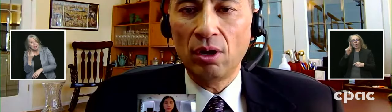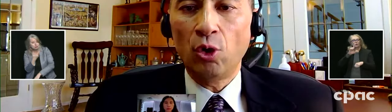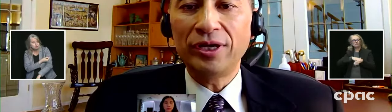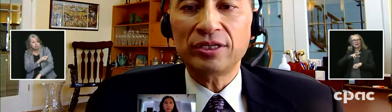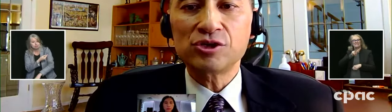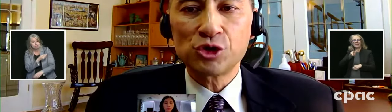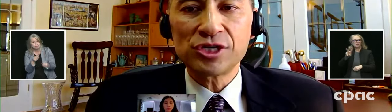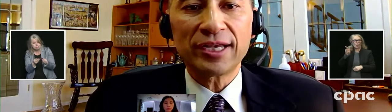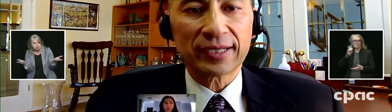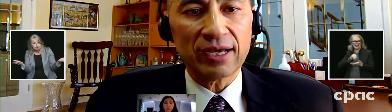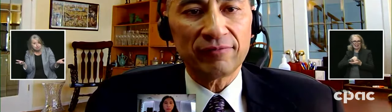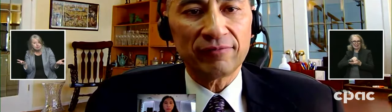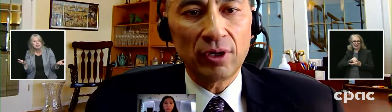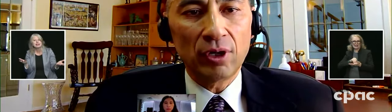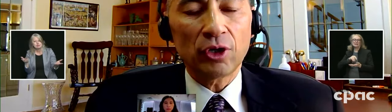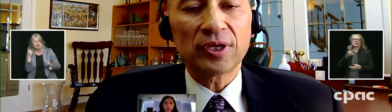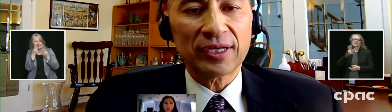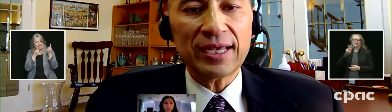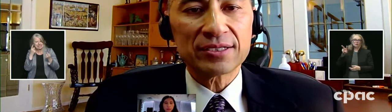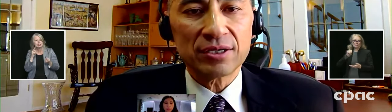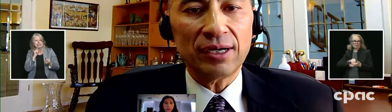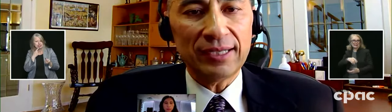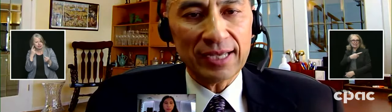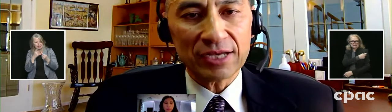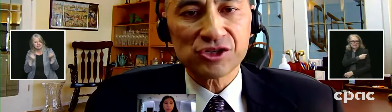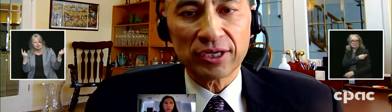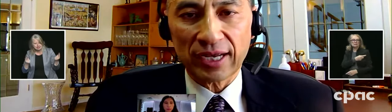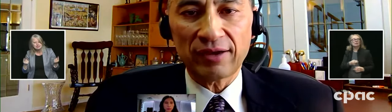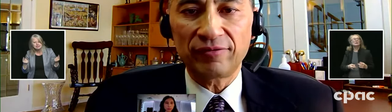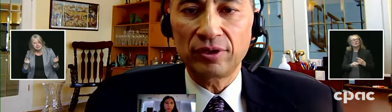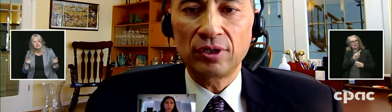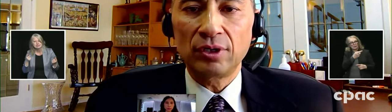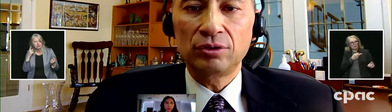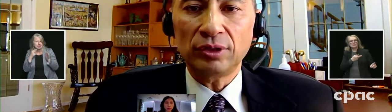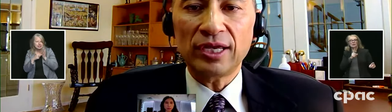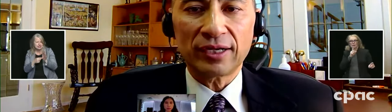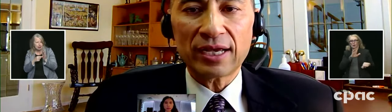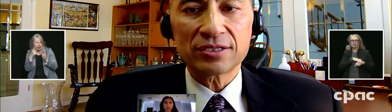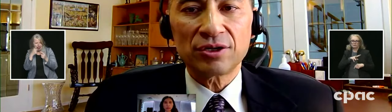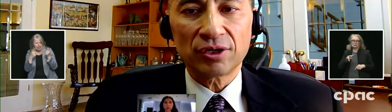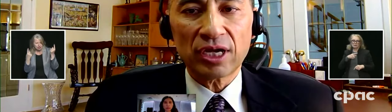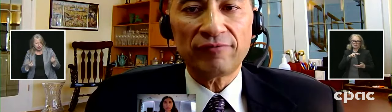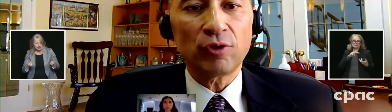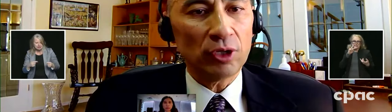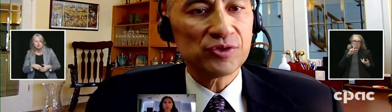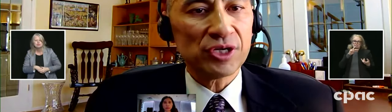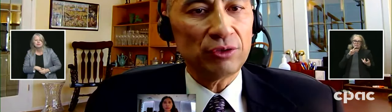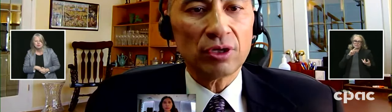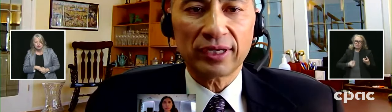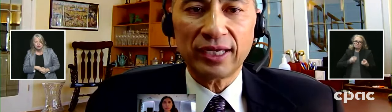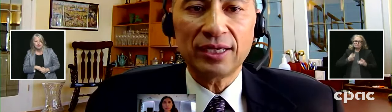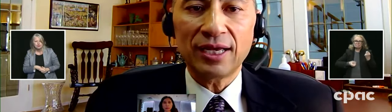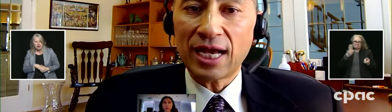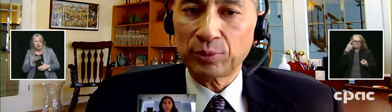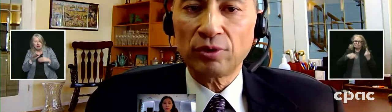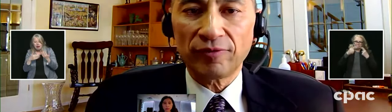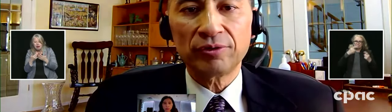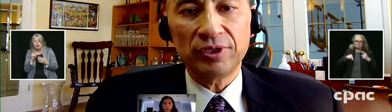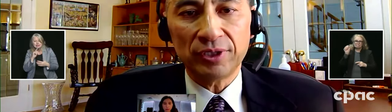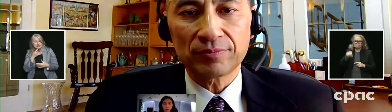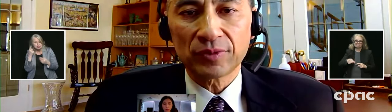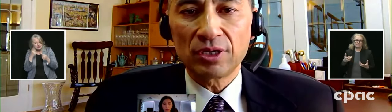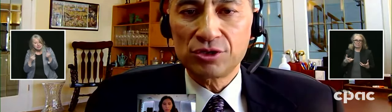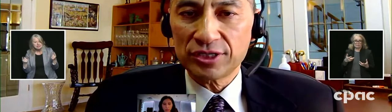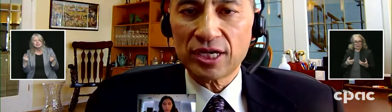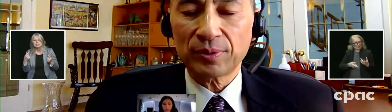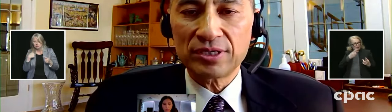distribuées, ont été jugées graves, comme une réaction allergique grave. Toutes les réactions graves font l'objet d'une enquête